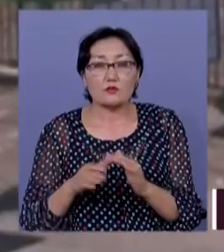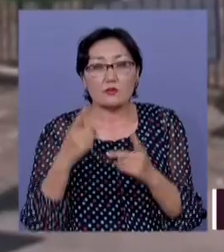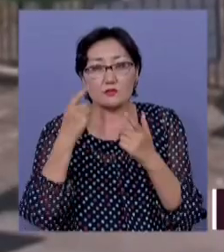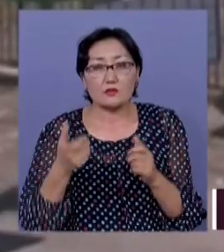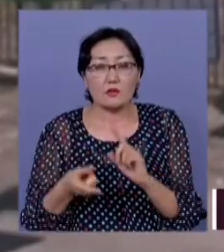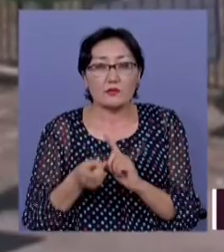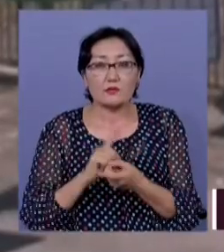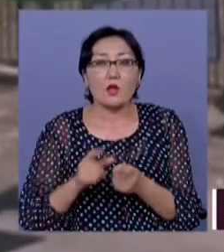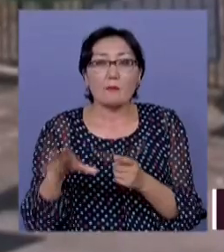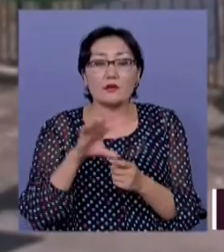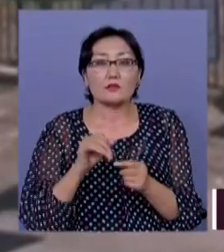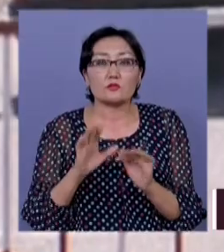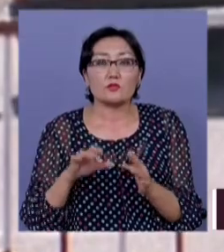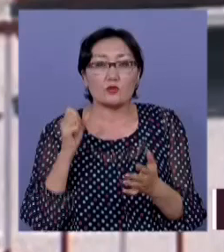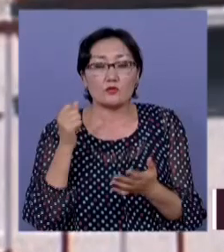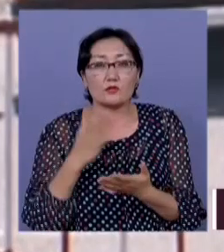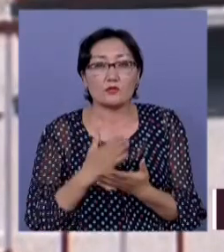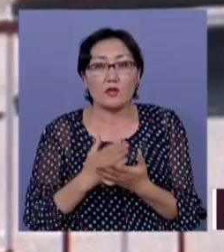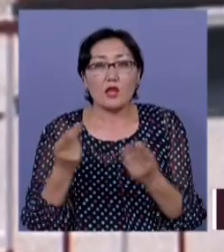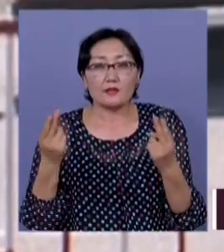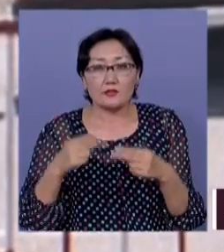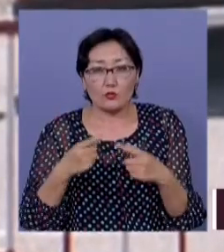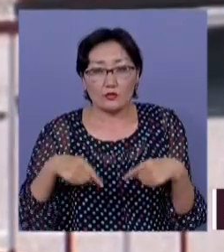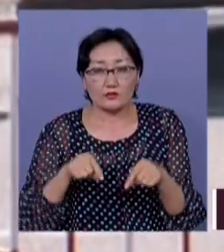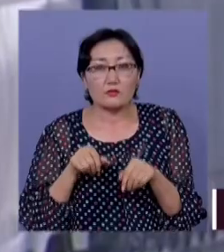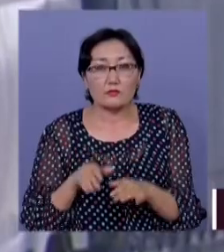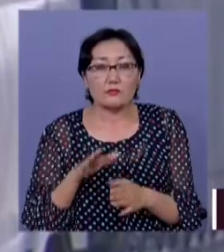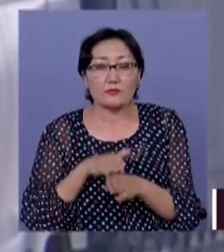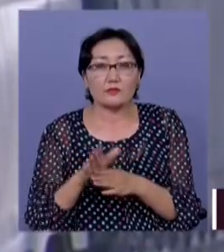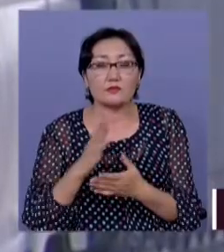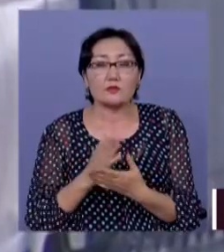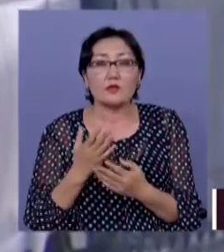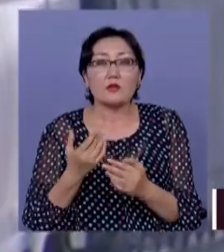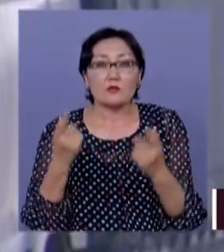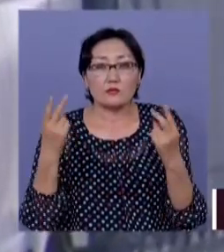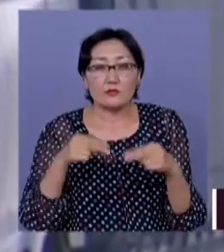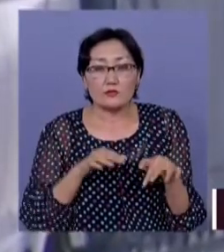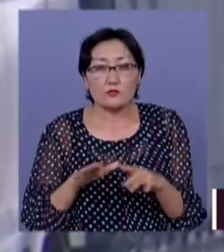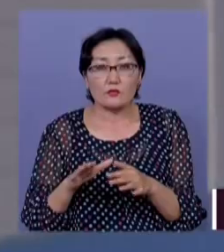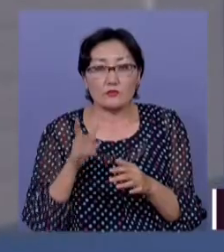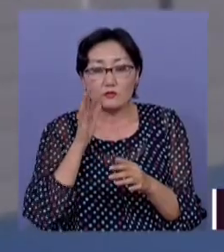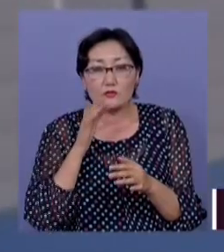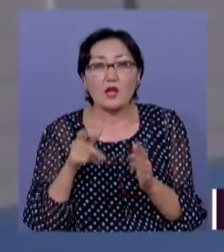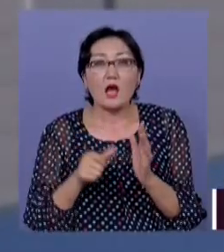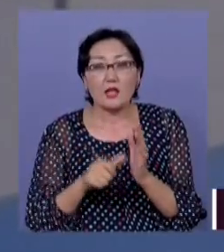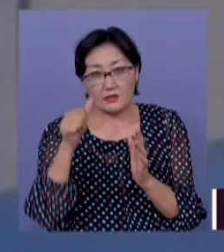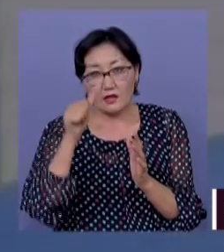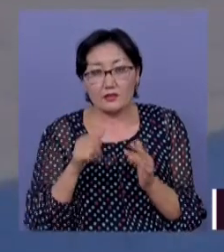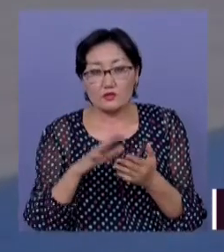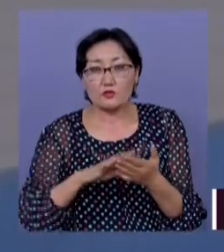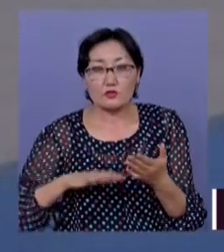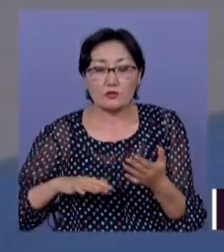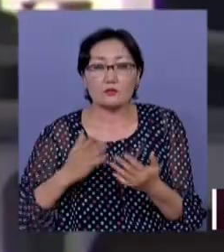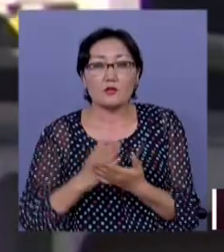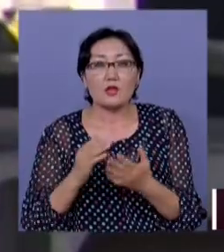ақпаратпен алмасудың барлығы тек орталық кедендік органдар арқылы жүзеге асады. Ал бұл кедендік шаралардың мерзімін 6 айға дейін ұзартады.